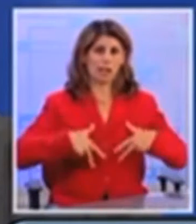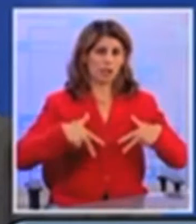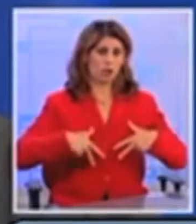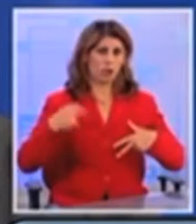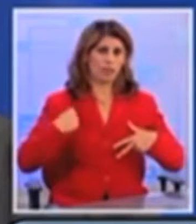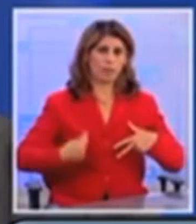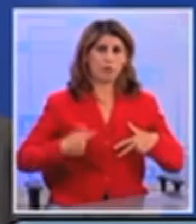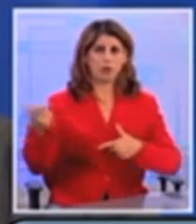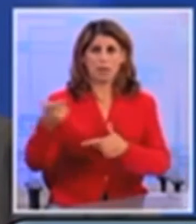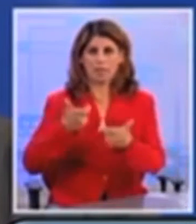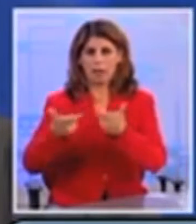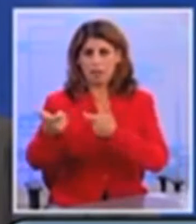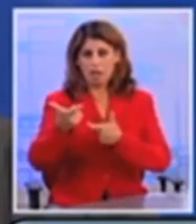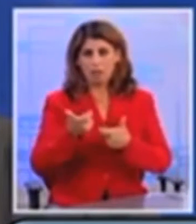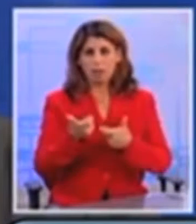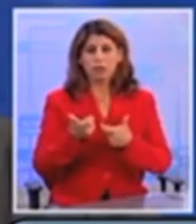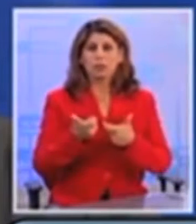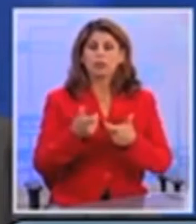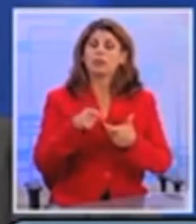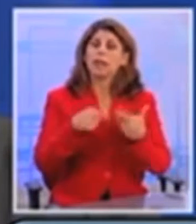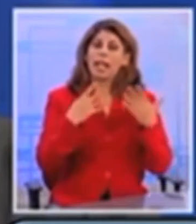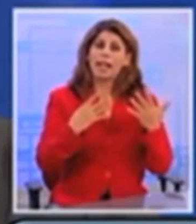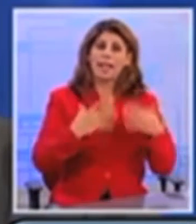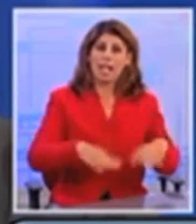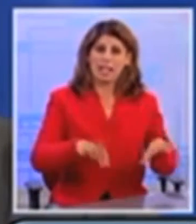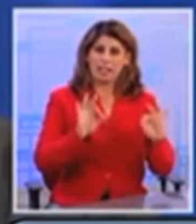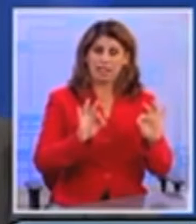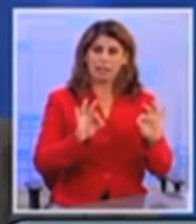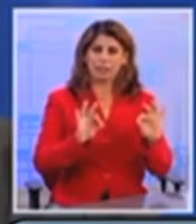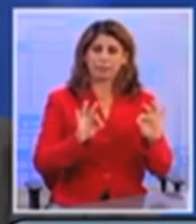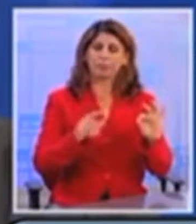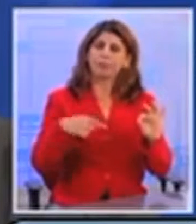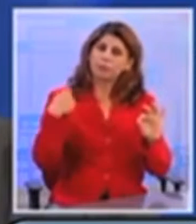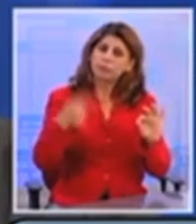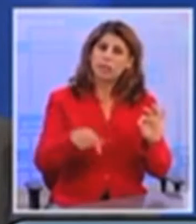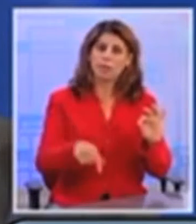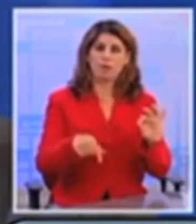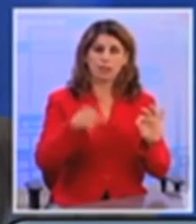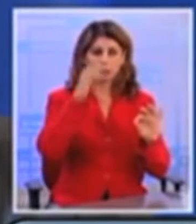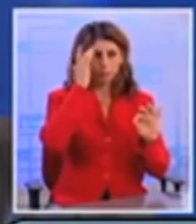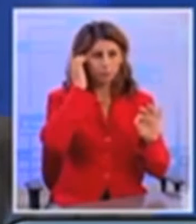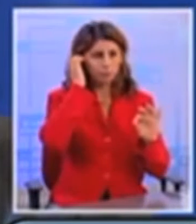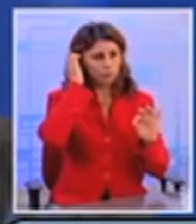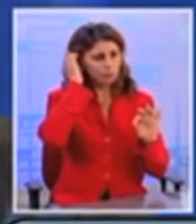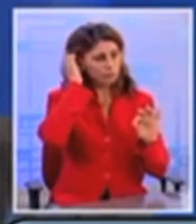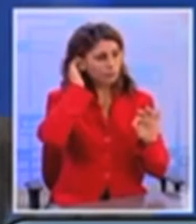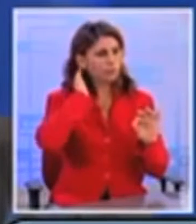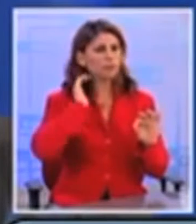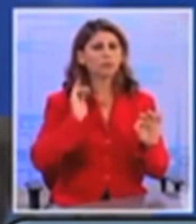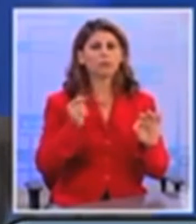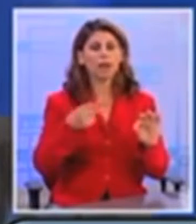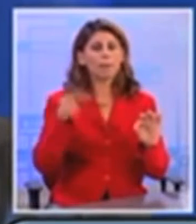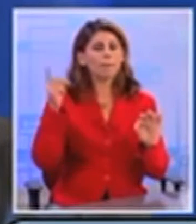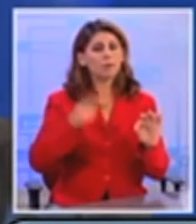donc, qui vont déboucher suite à ce vote largement majoritaire sur la mise au point d'un mécanisme